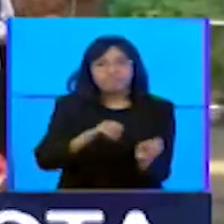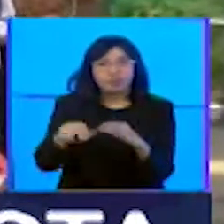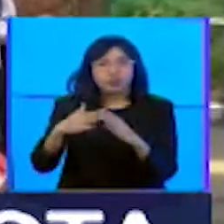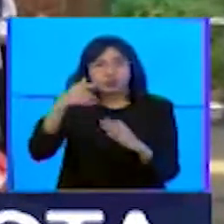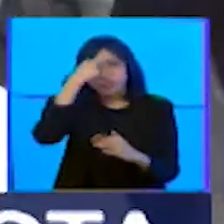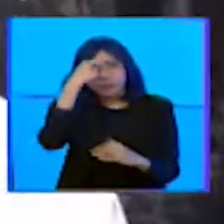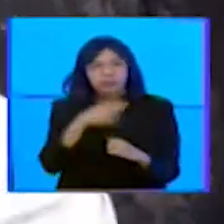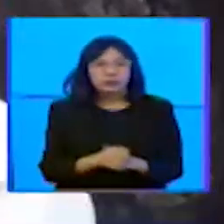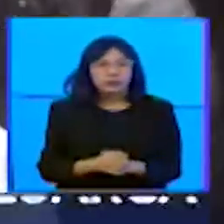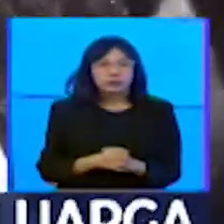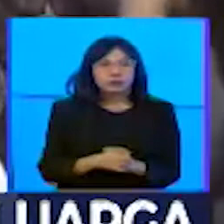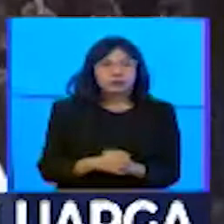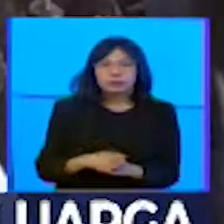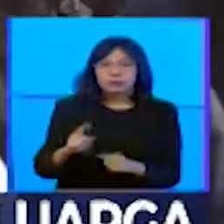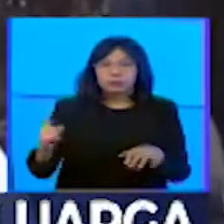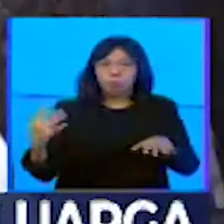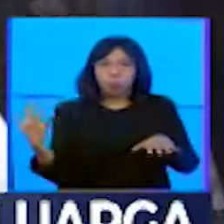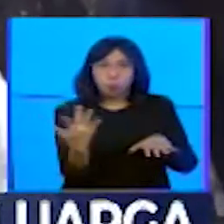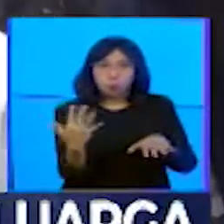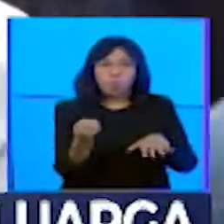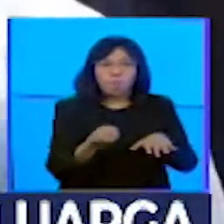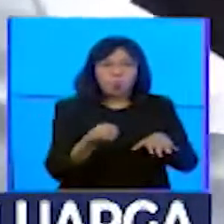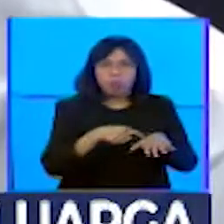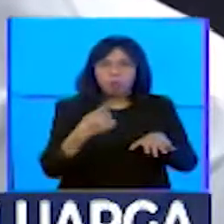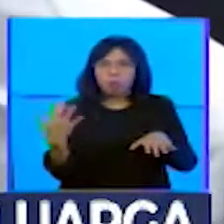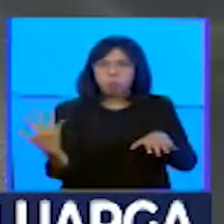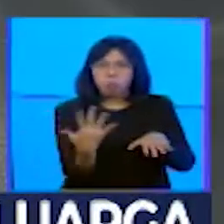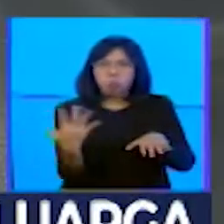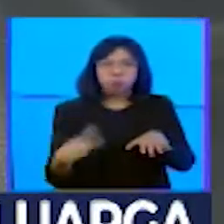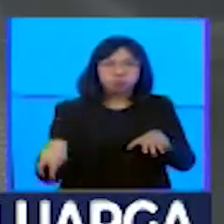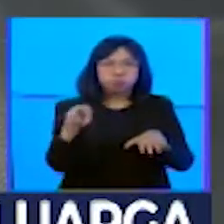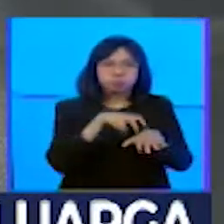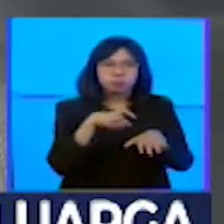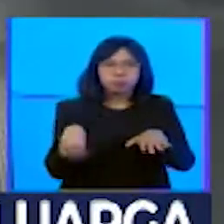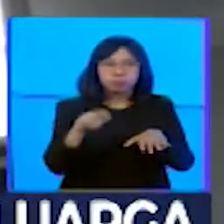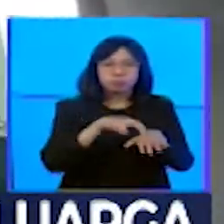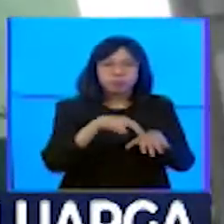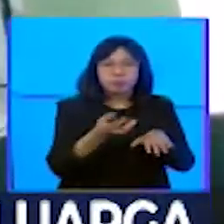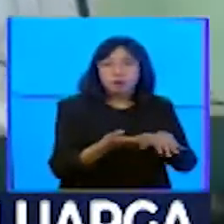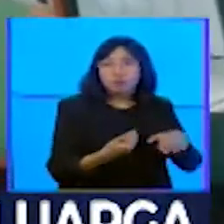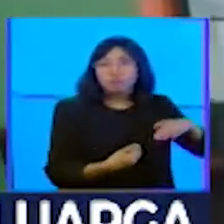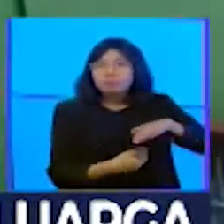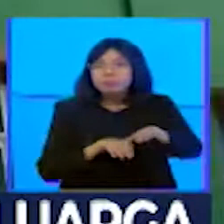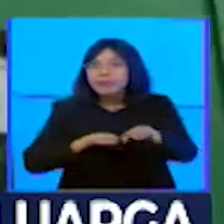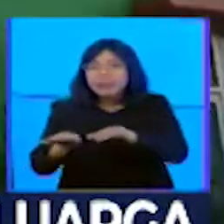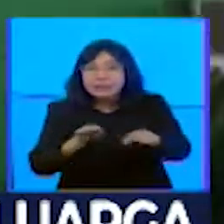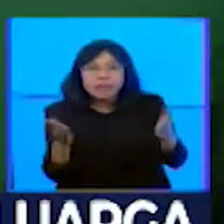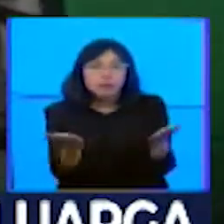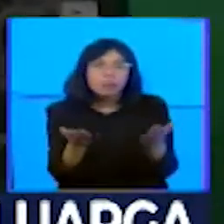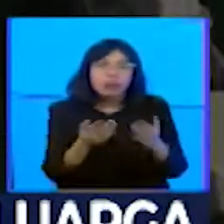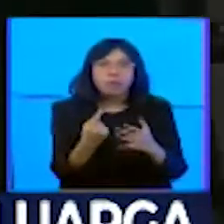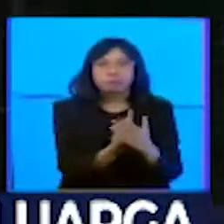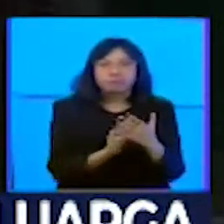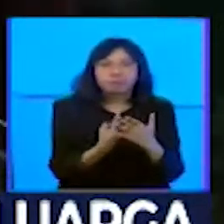Satu persatu warga naik ke dalam bus sekolah Kamis sore. Mereka akan dievakuasi dari Puskesmas Ciracas, Jakarta Timur untuk menjalani karantina